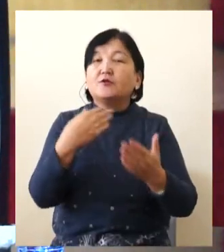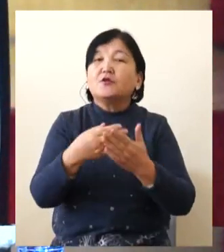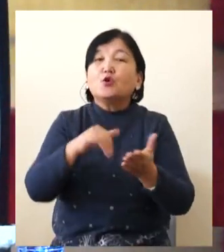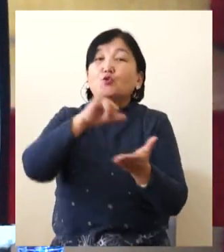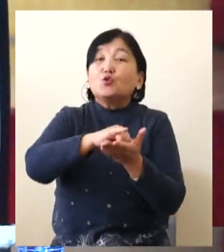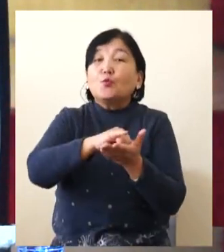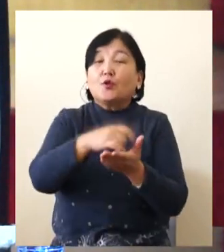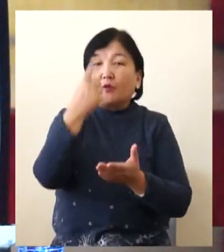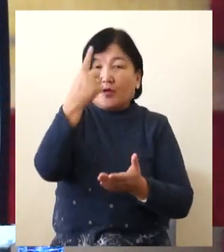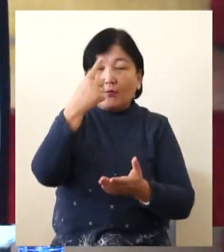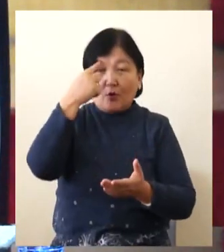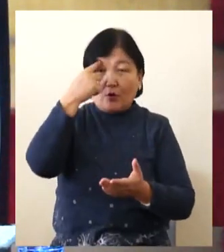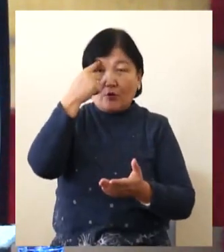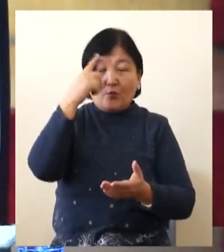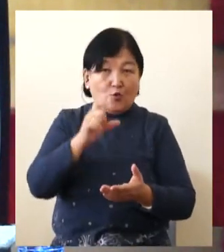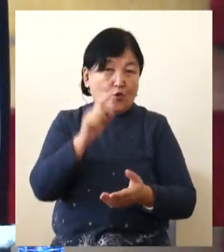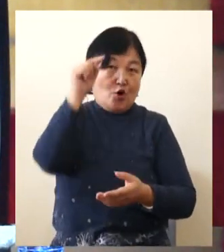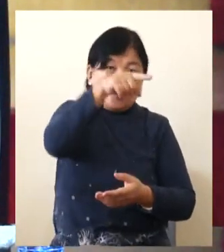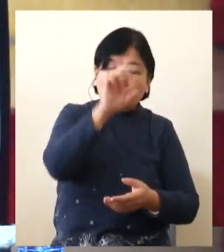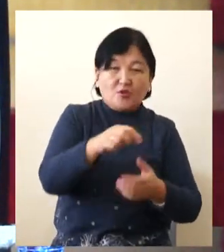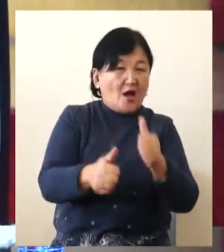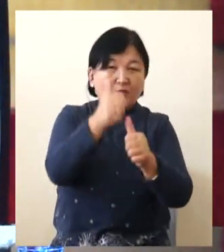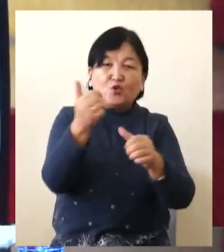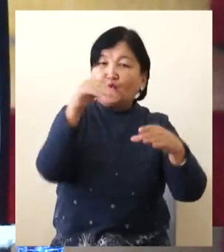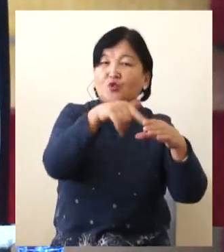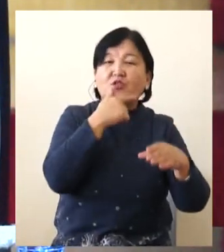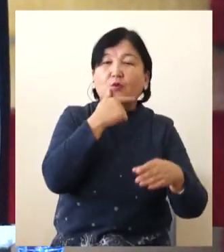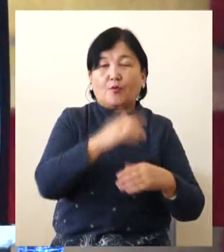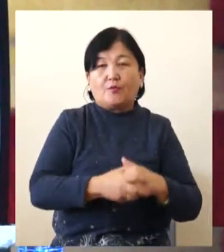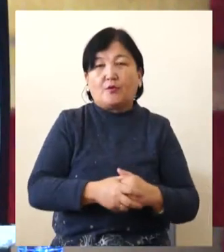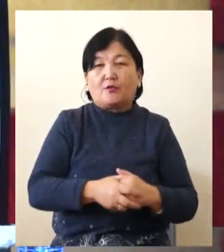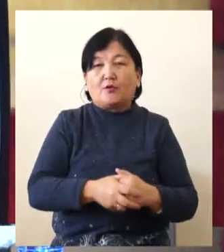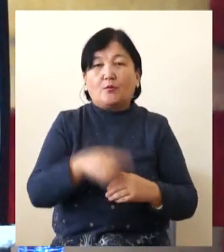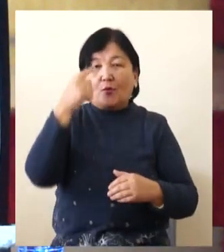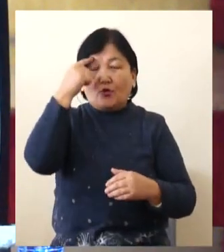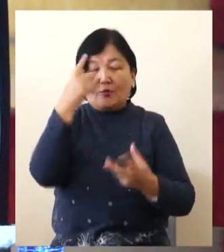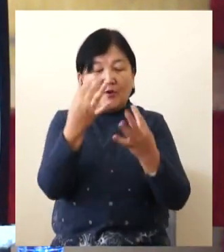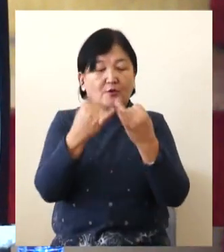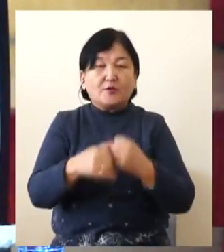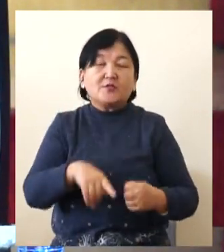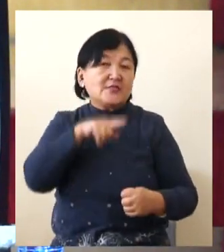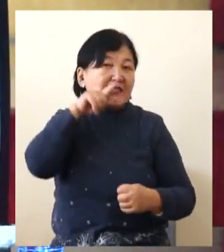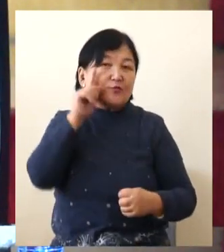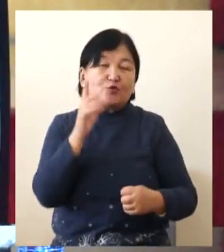сумод ганц Монгол өгөх очисон бол юм амжилтанд хүрэхгүйсэн байх. Энэ олон хүүхдүүдийн хоорондоо өрсөлдөл. Та нар очиод